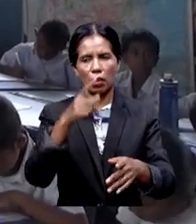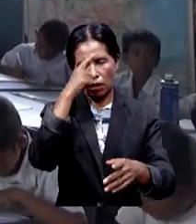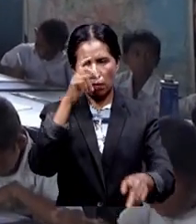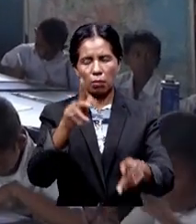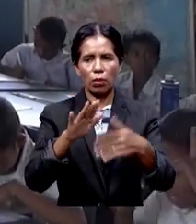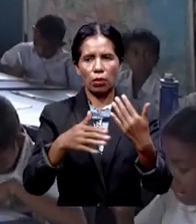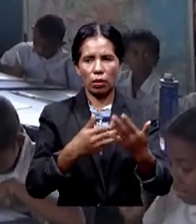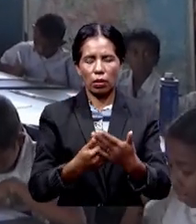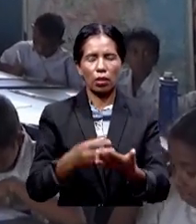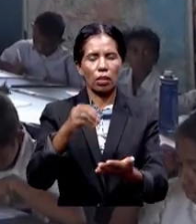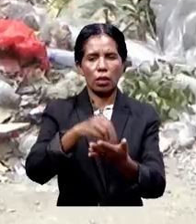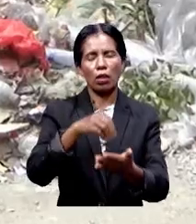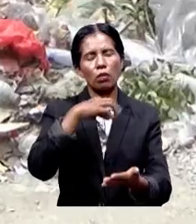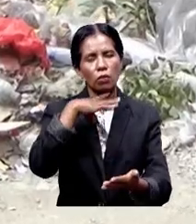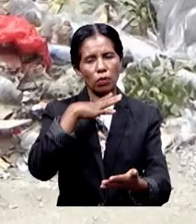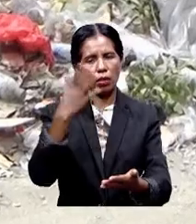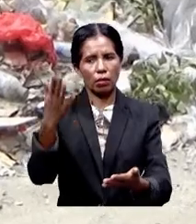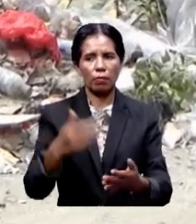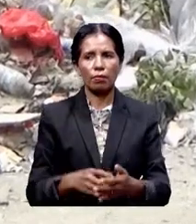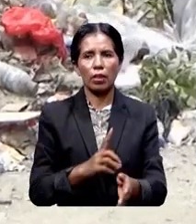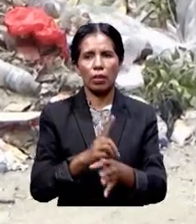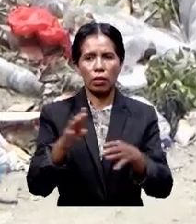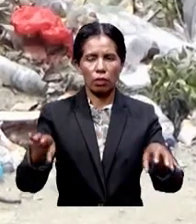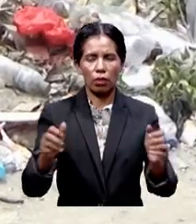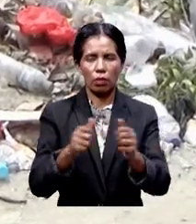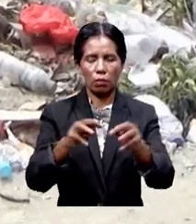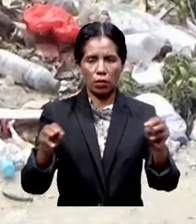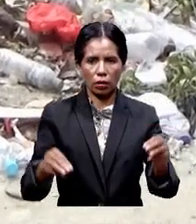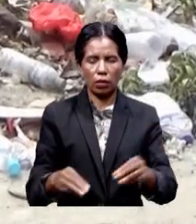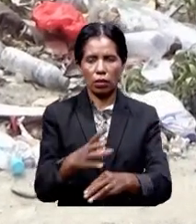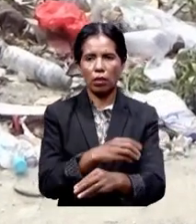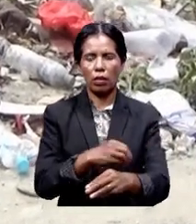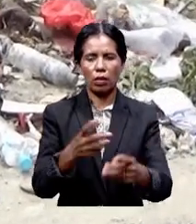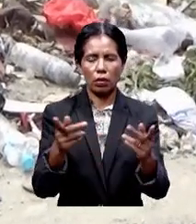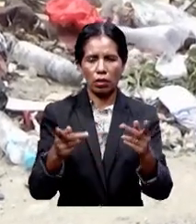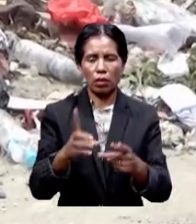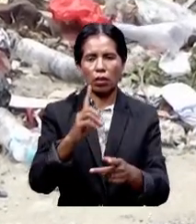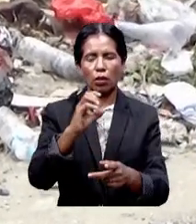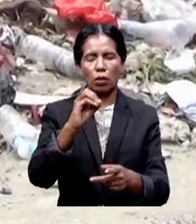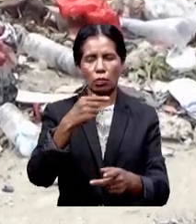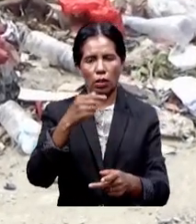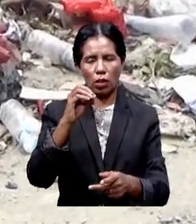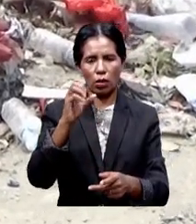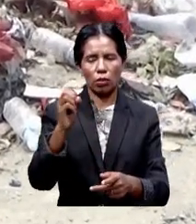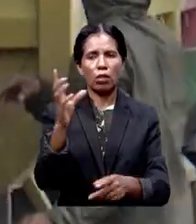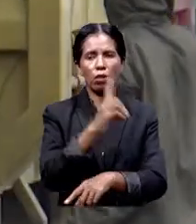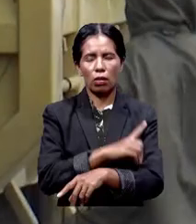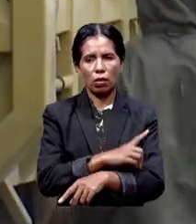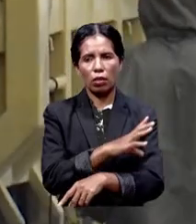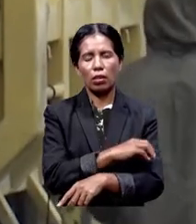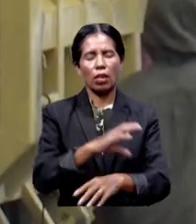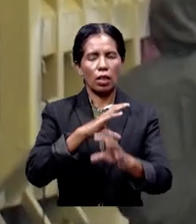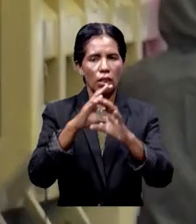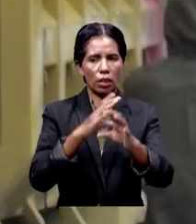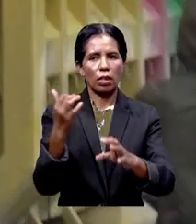tu mai botu kia portangoi. Tuir Diretor Servisu Municipal Agua Saneamento no Ambiente Domingos Godinho, lorong Hirakne, kameneta sira